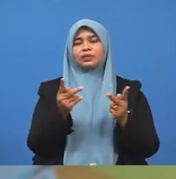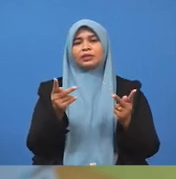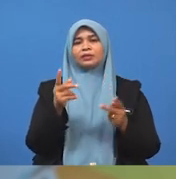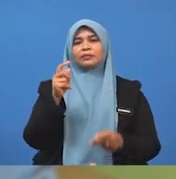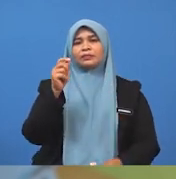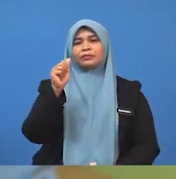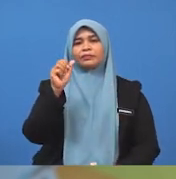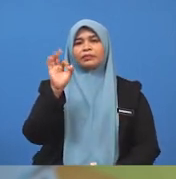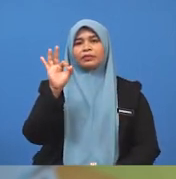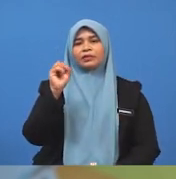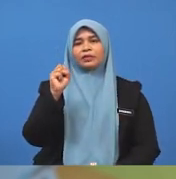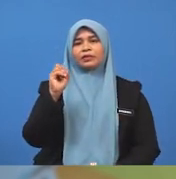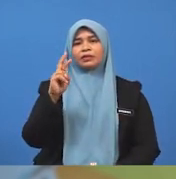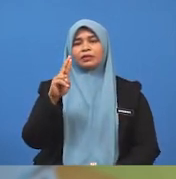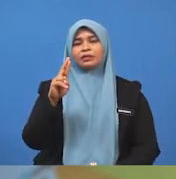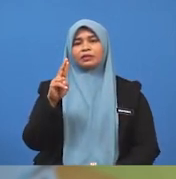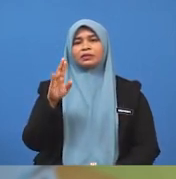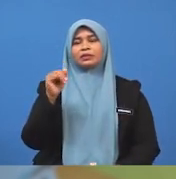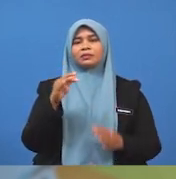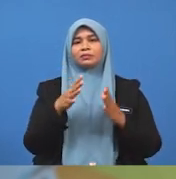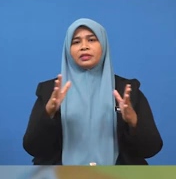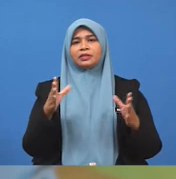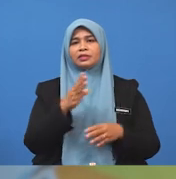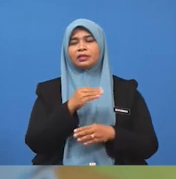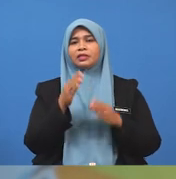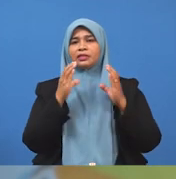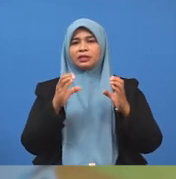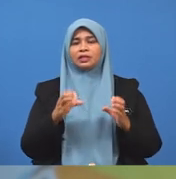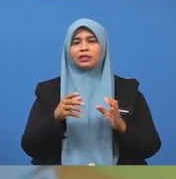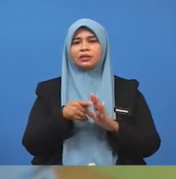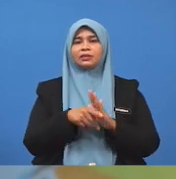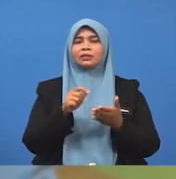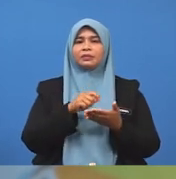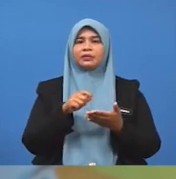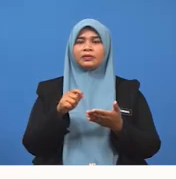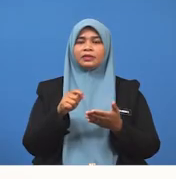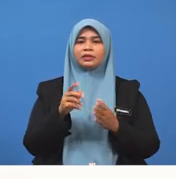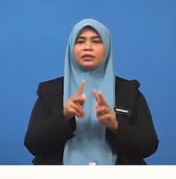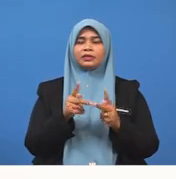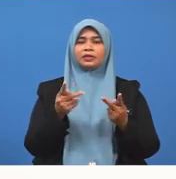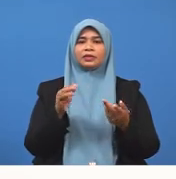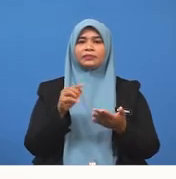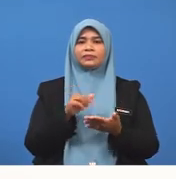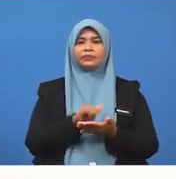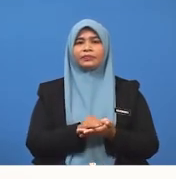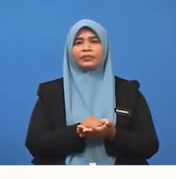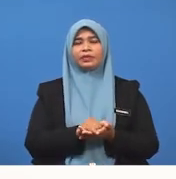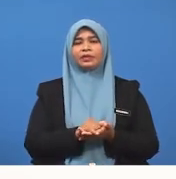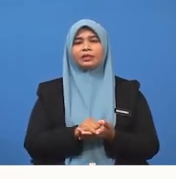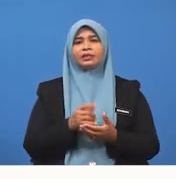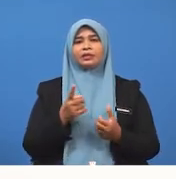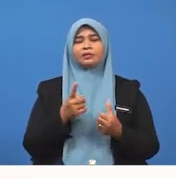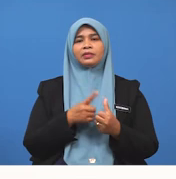yang mu'tabar dan cari penulisan kitab tafsir tersebut Hai yang pertama